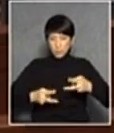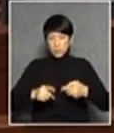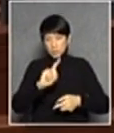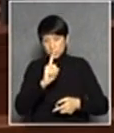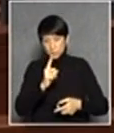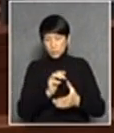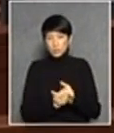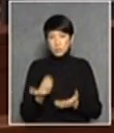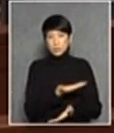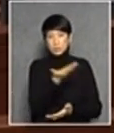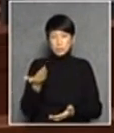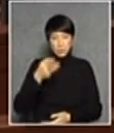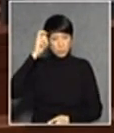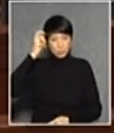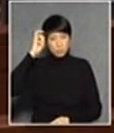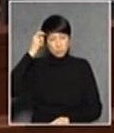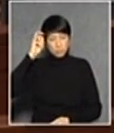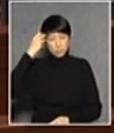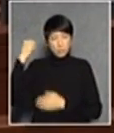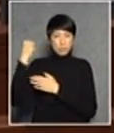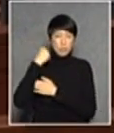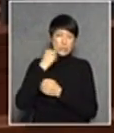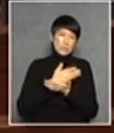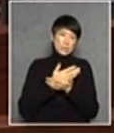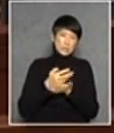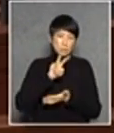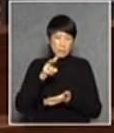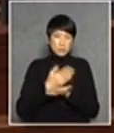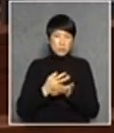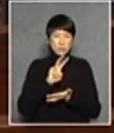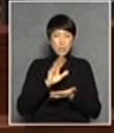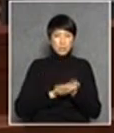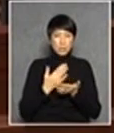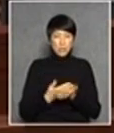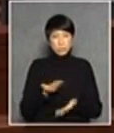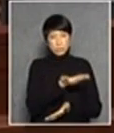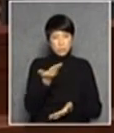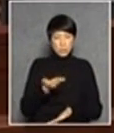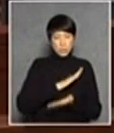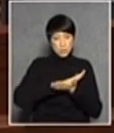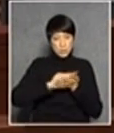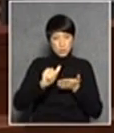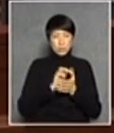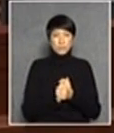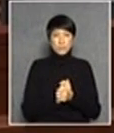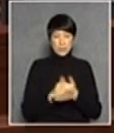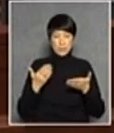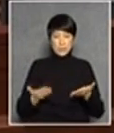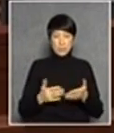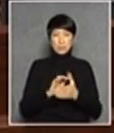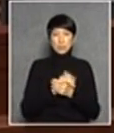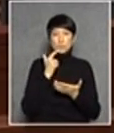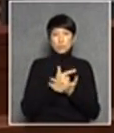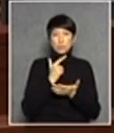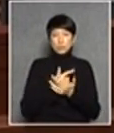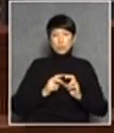家仲喺度研究摸索努力之間，但係起碼大家好清晰，即係我哋而家其中一個重點發